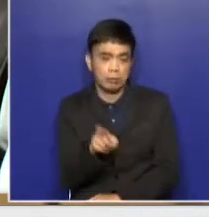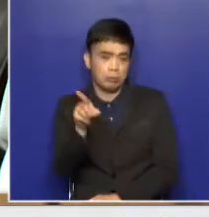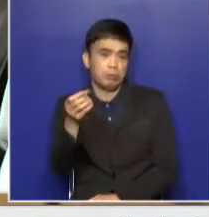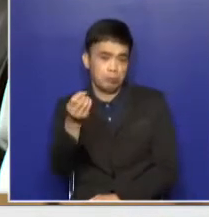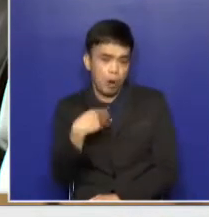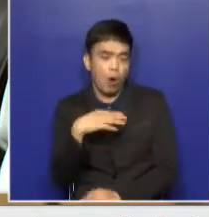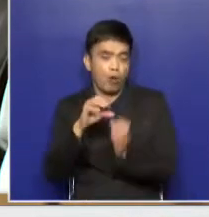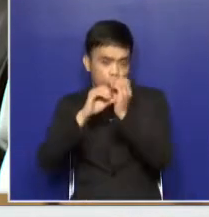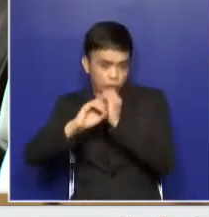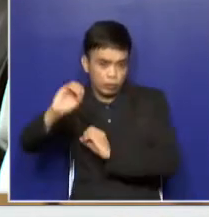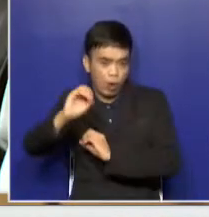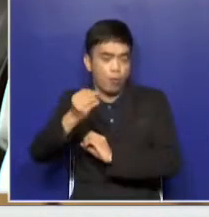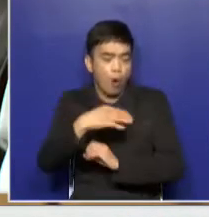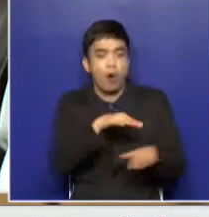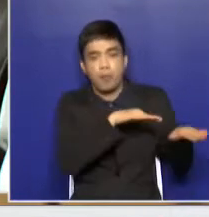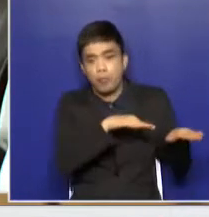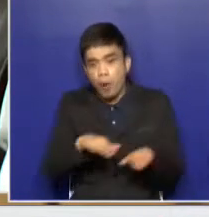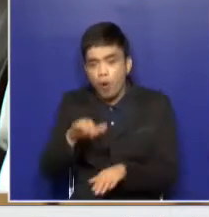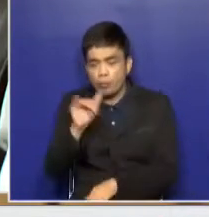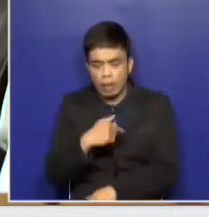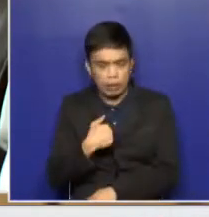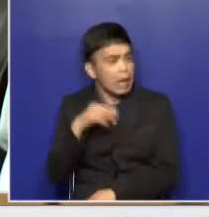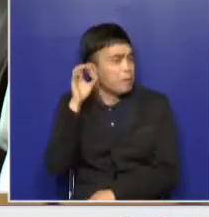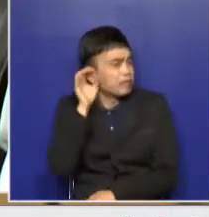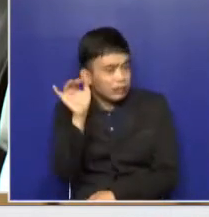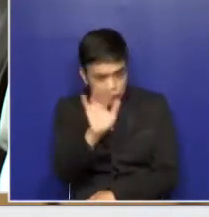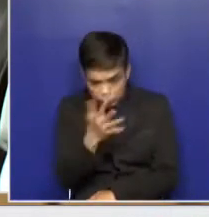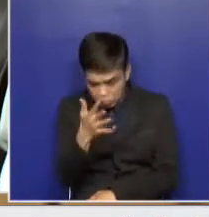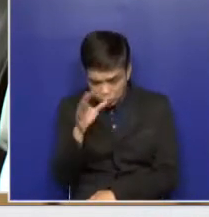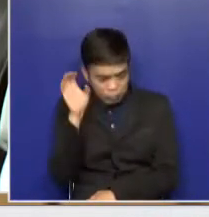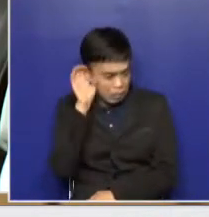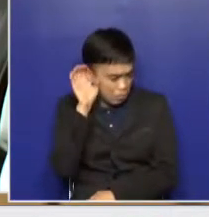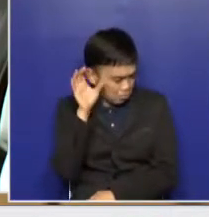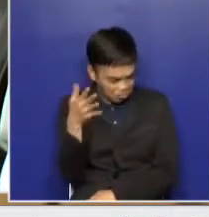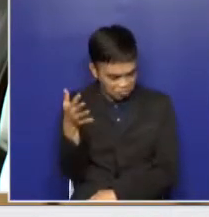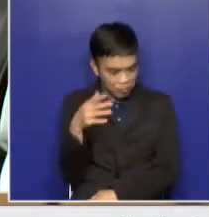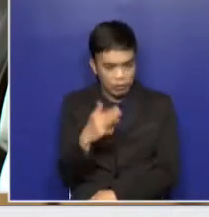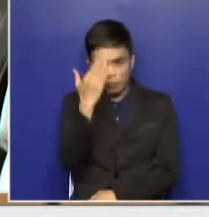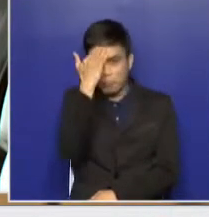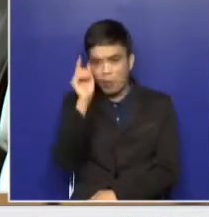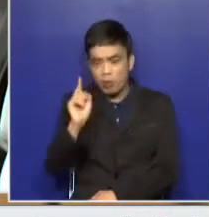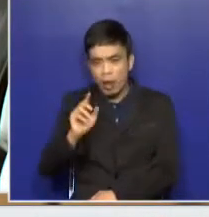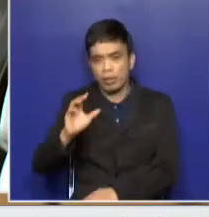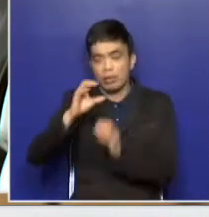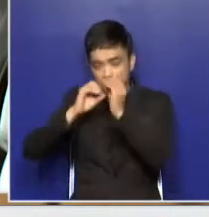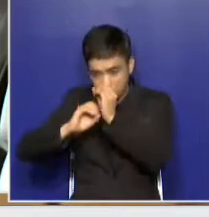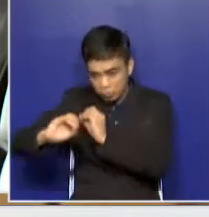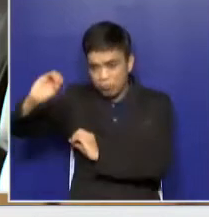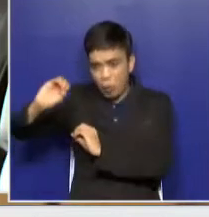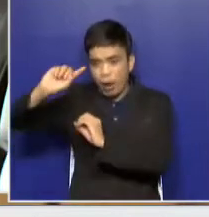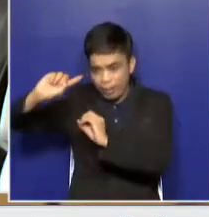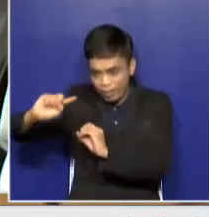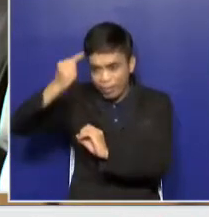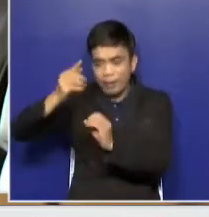อมเนี่ยผมก็ไม่เชื่อครับเพราะว่ากสทช.เกิดมาตั้งแต่ปี2554นะครับท่านประธ